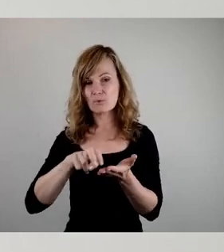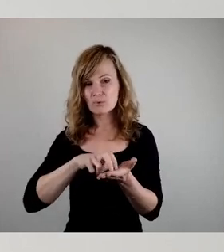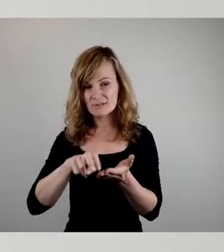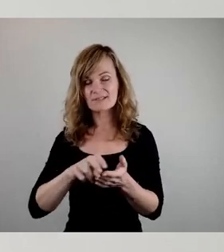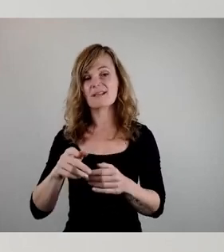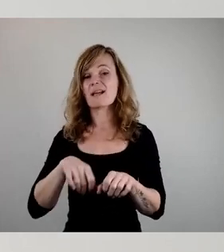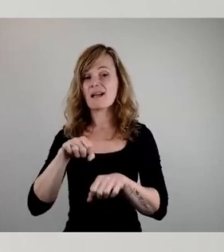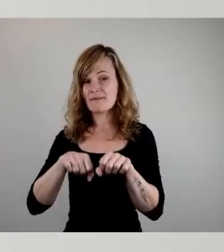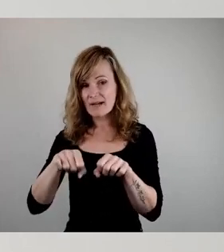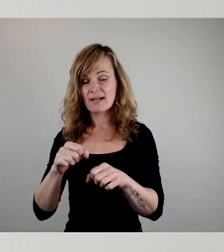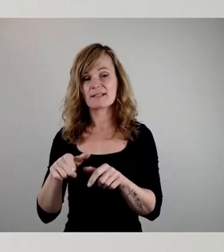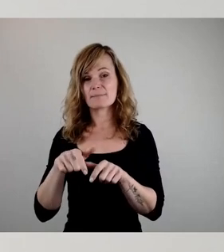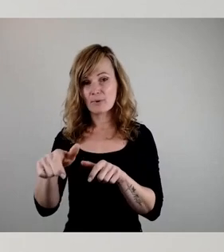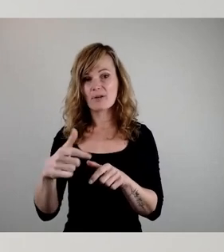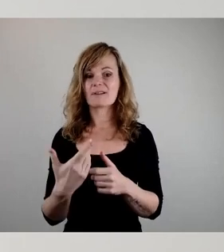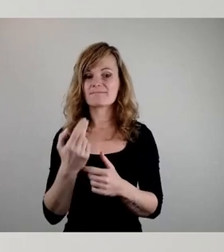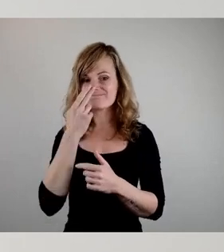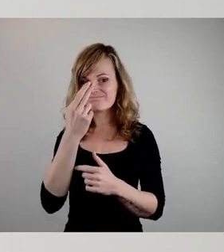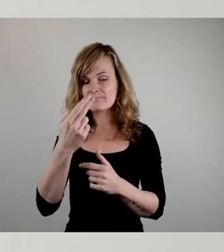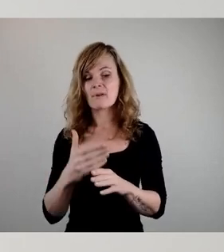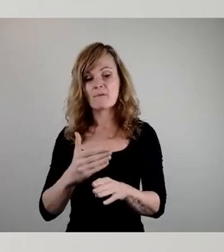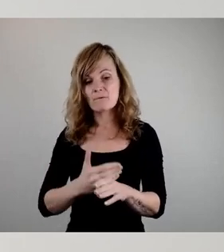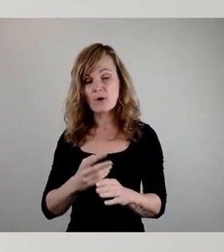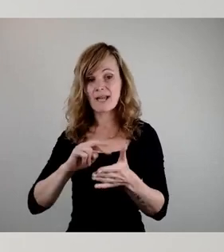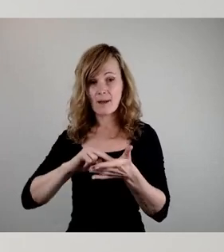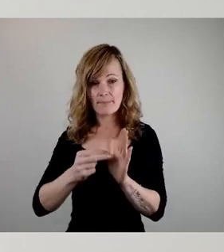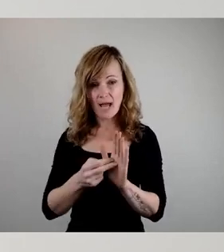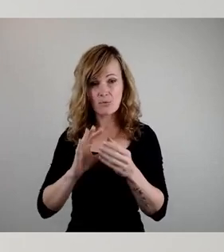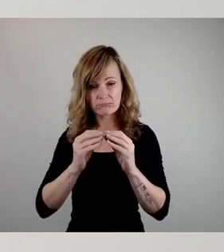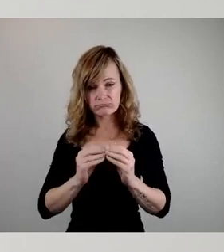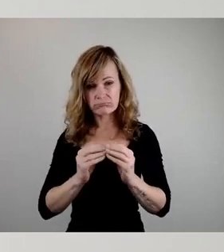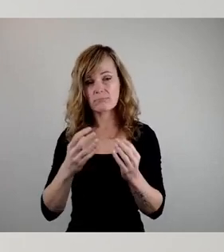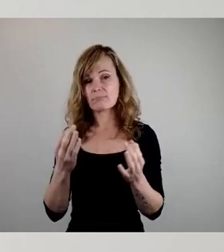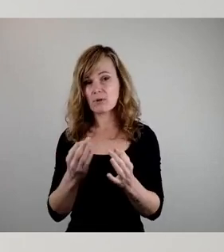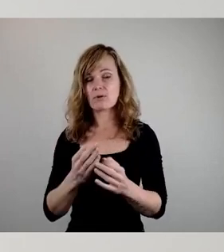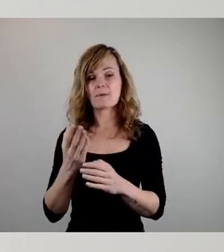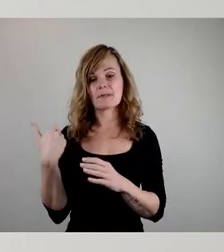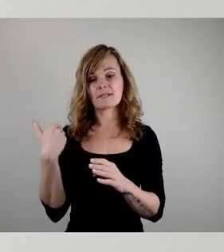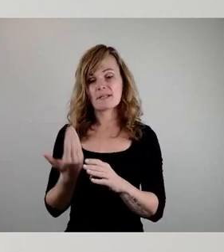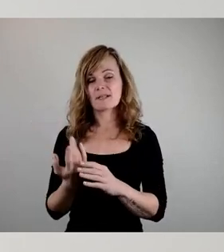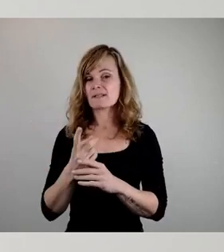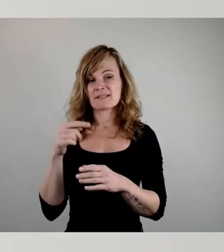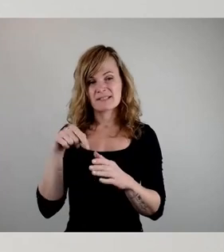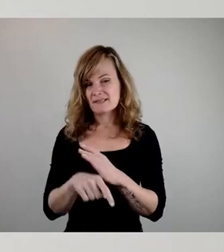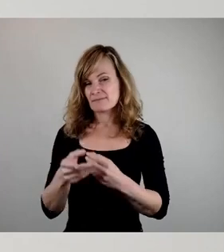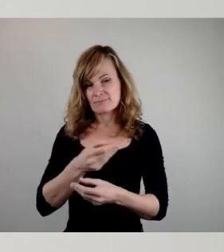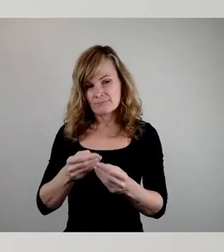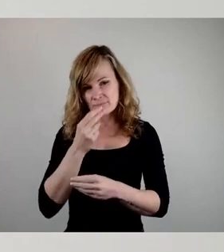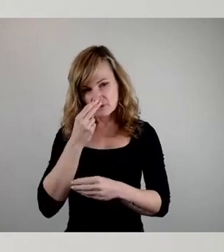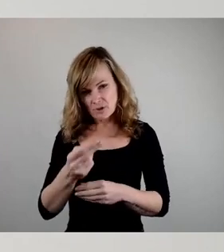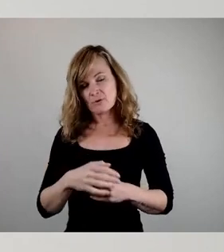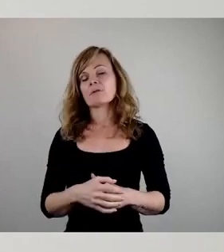Fähre, erstmal Planung erfordert. Das ist bisher noch nicht vertieft erfolgt. Richtig